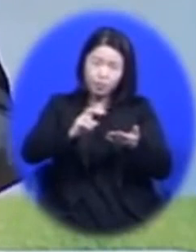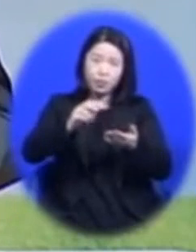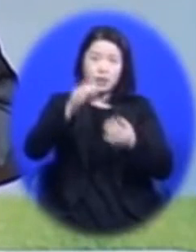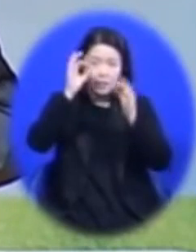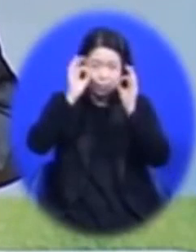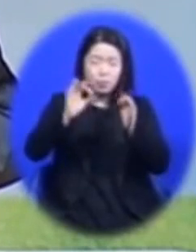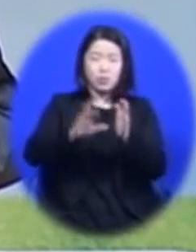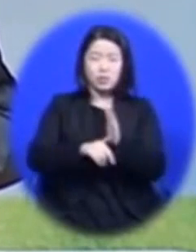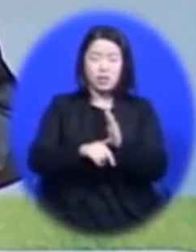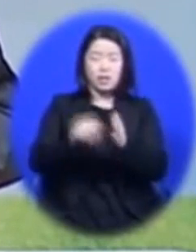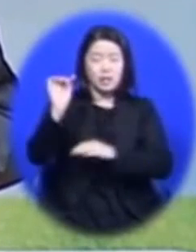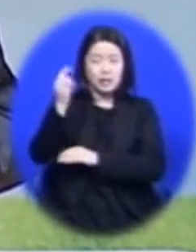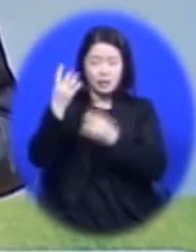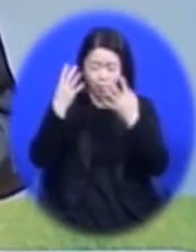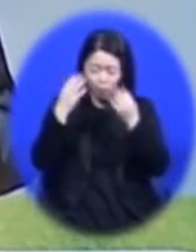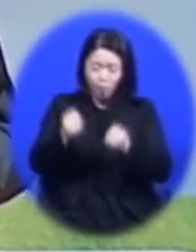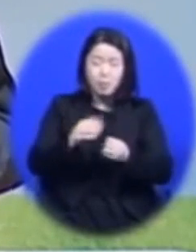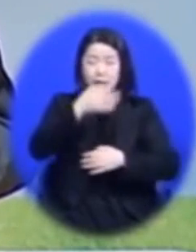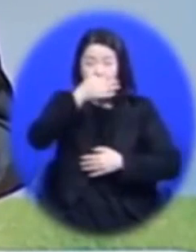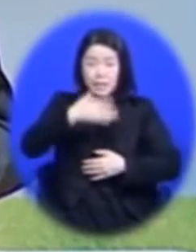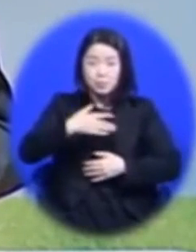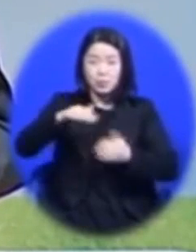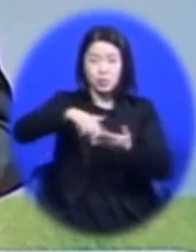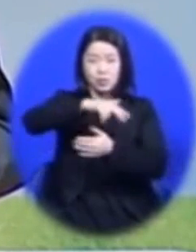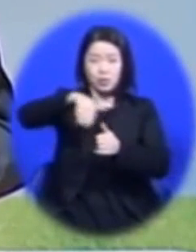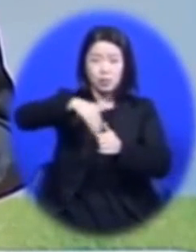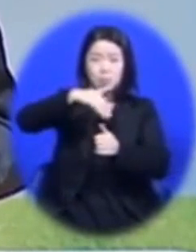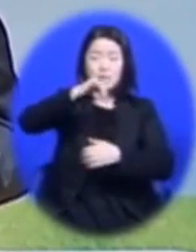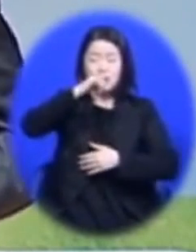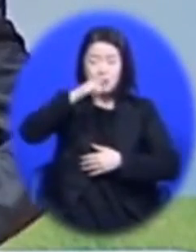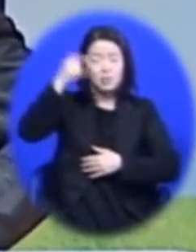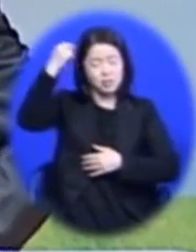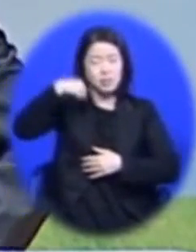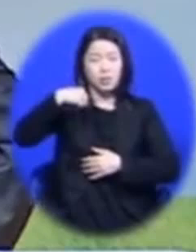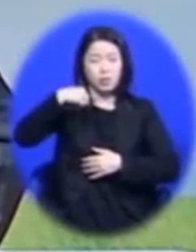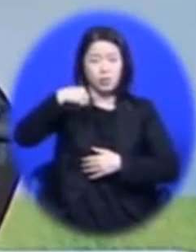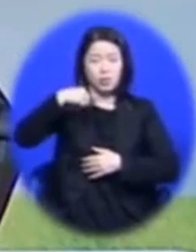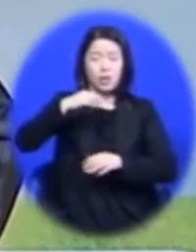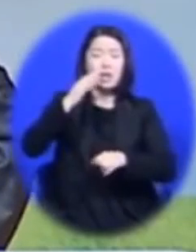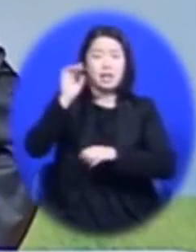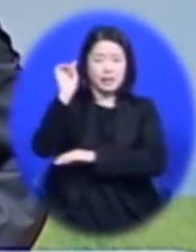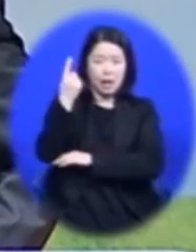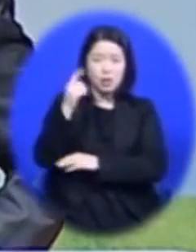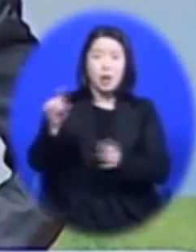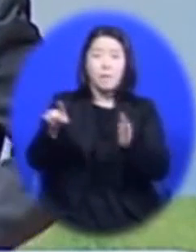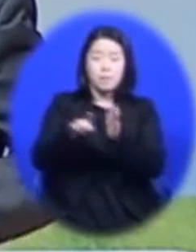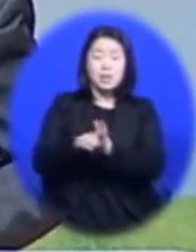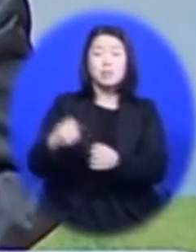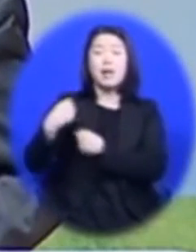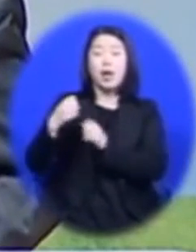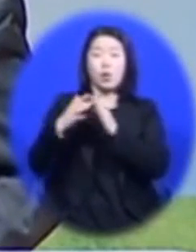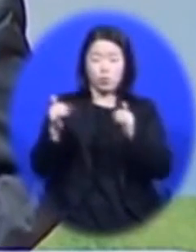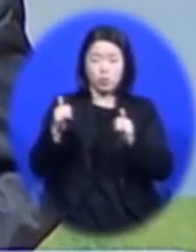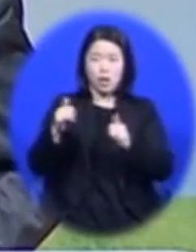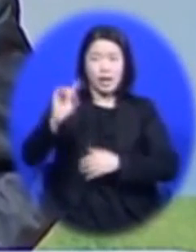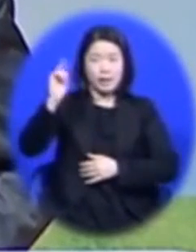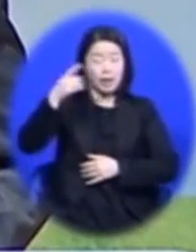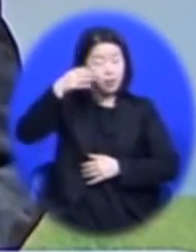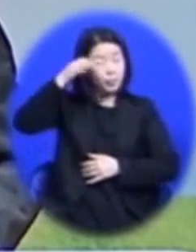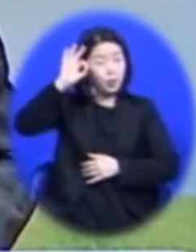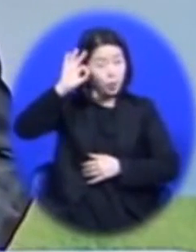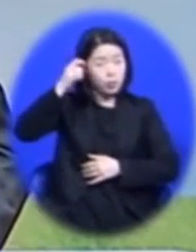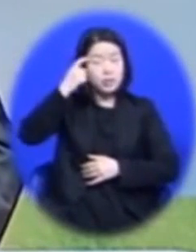얼마나 힘든 형편에 있는지가 느껴졌어요. 다윗은 믿음의 용사라고들 말하지요. 다윗 하면 떠오르는